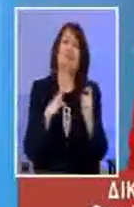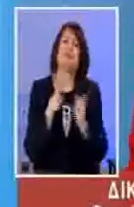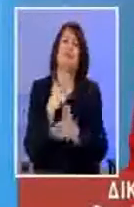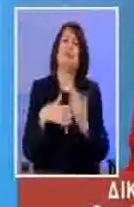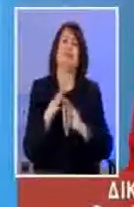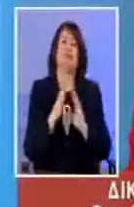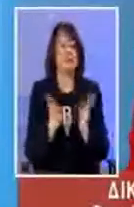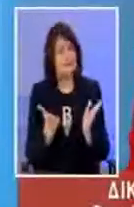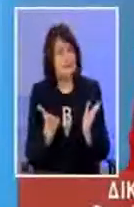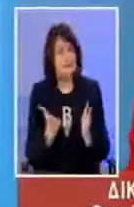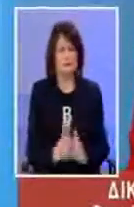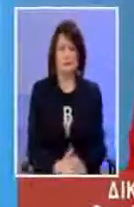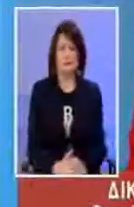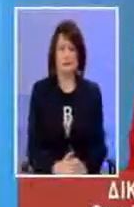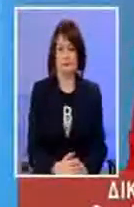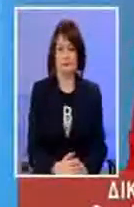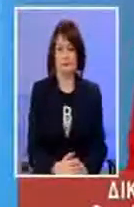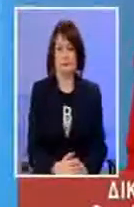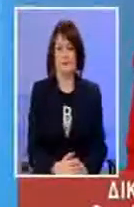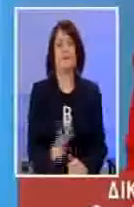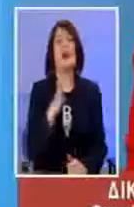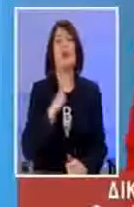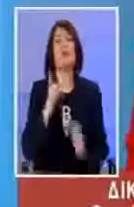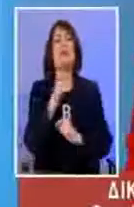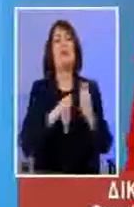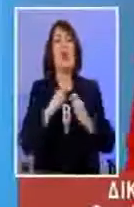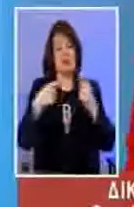Ένωση. Ανθρώπους που κατασκευάζουν